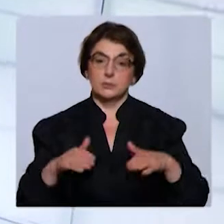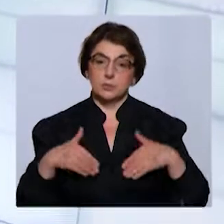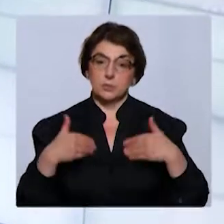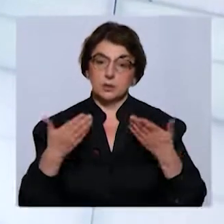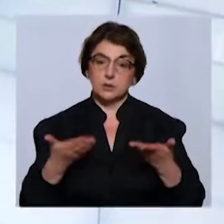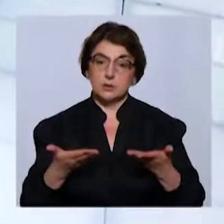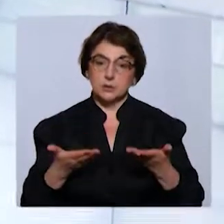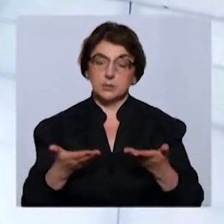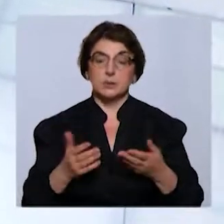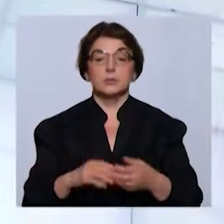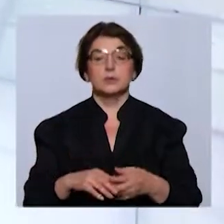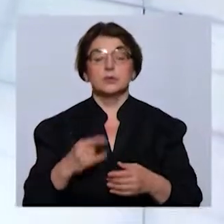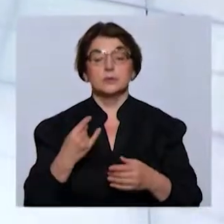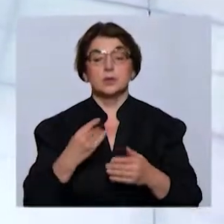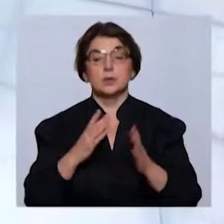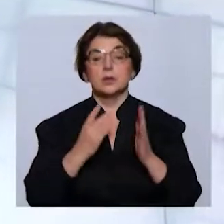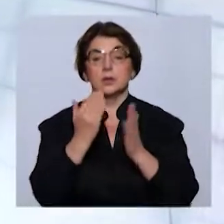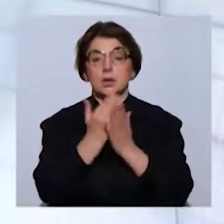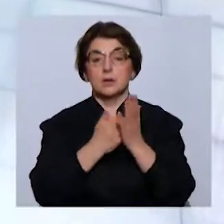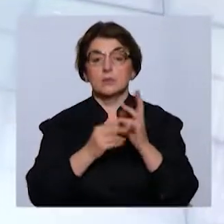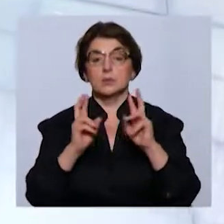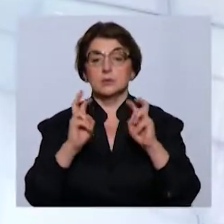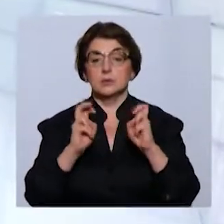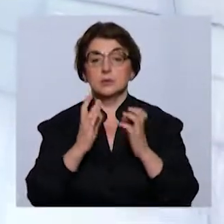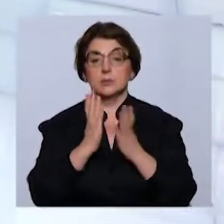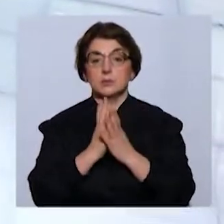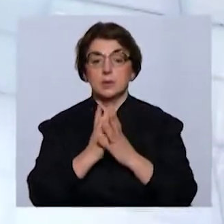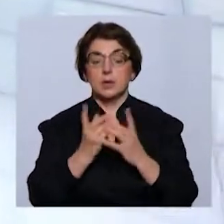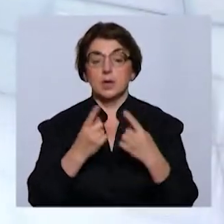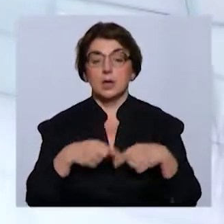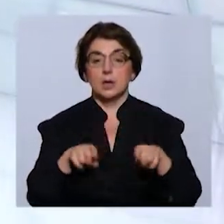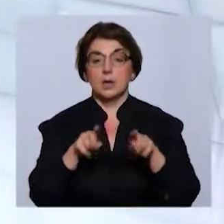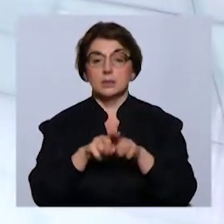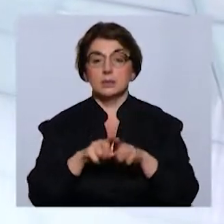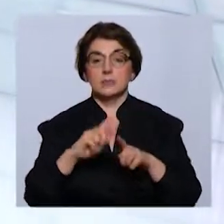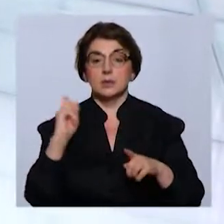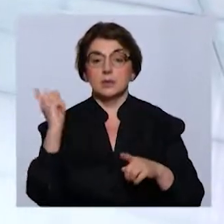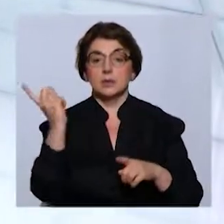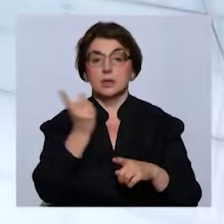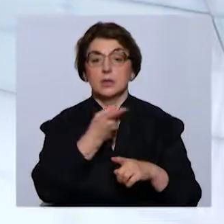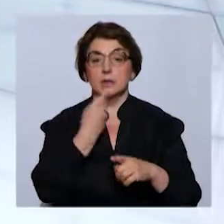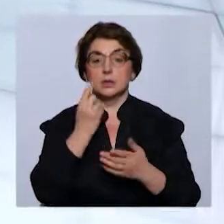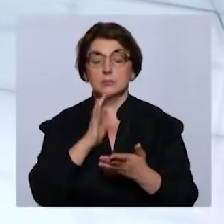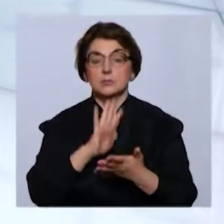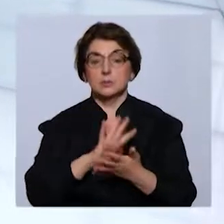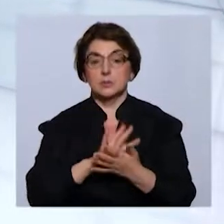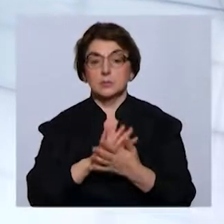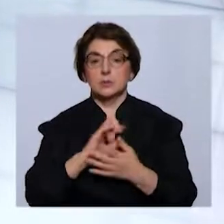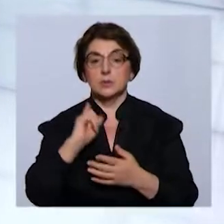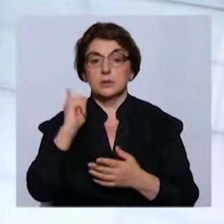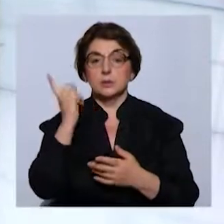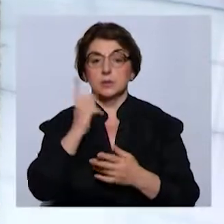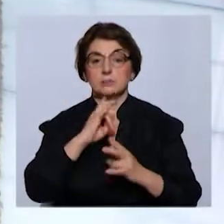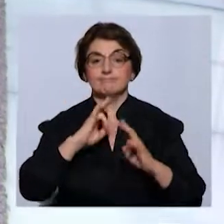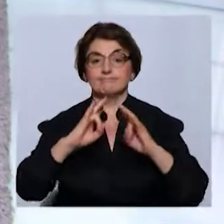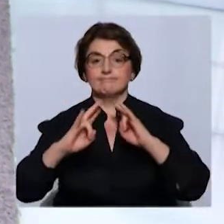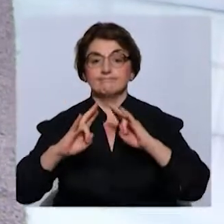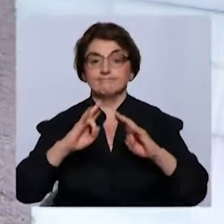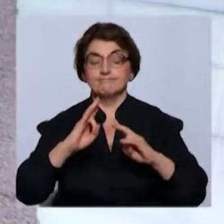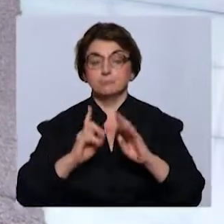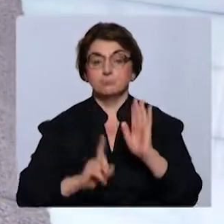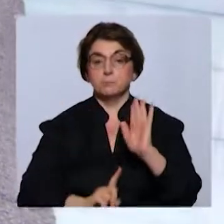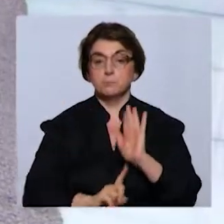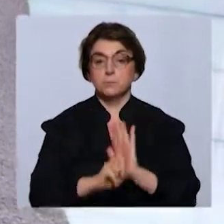მოგესალმებით მეგობრებო, ჩვენი დღევანდელი გაკვეთილის თემა კვლავ გარემოს დაბინძურება. Გარემოსადმი ზიანის მიყენების პირველი